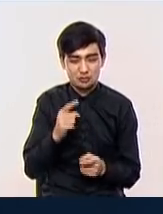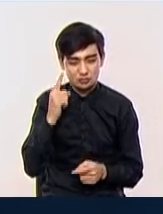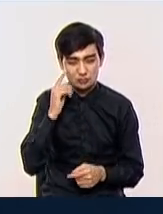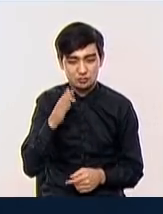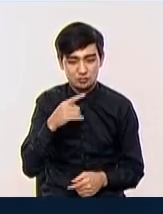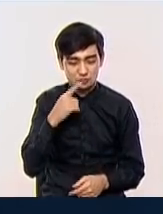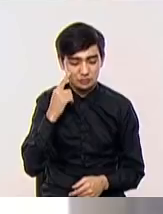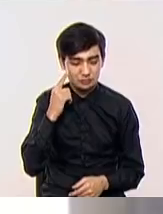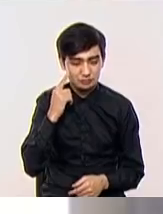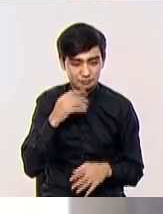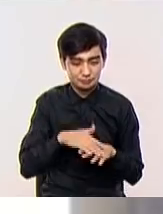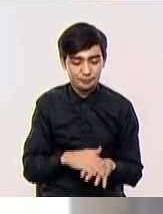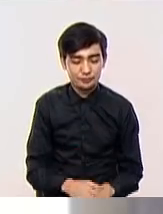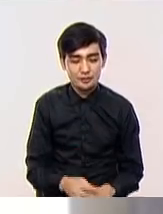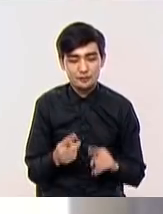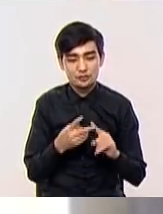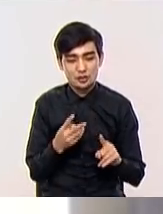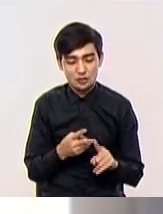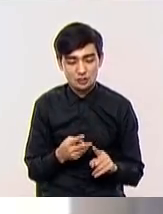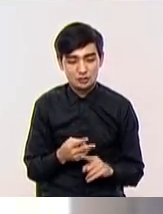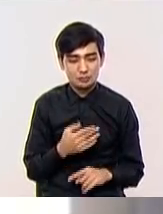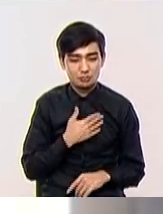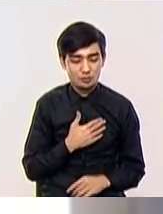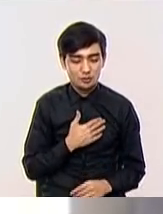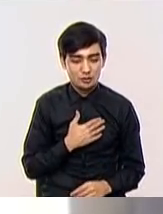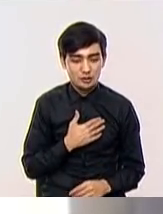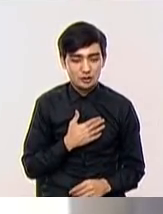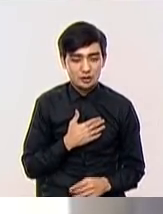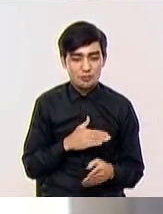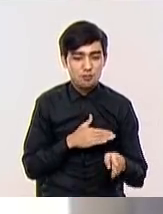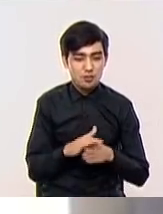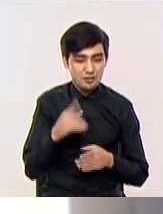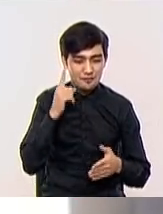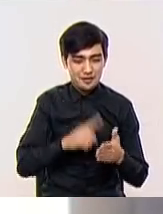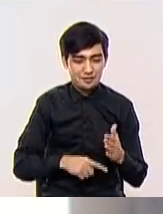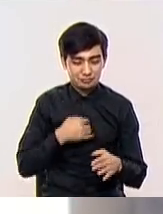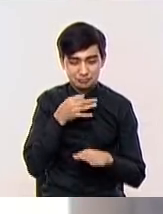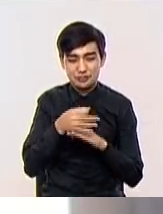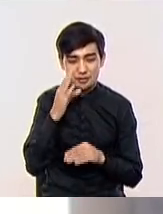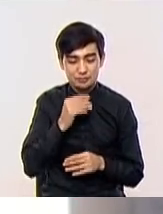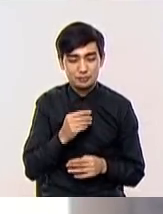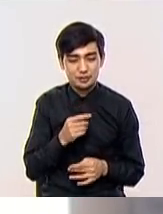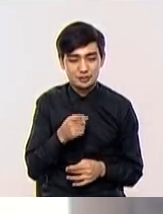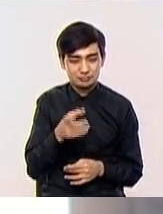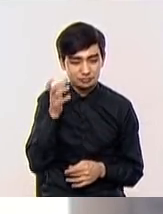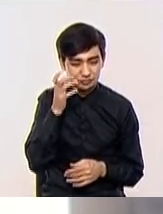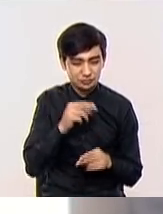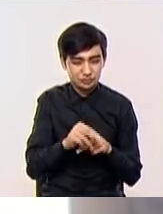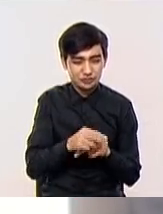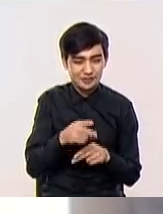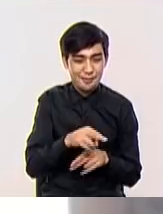енгізер еді деп ойлаймын. Екіншіден, менің толық сенімен айта алатын дүнием, бұл білім беру